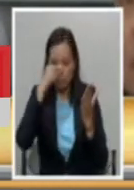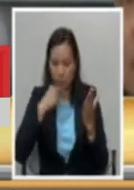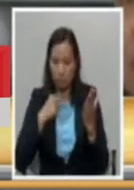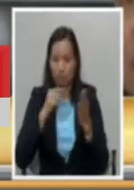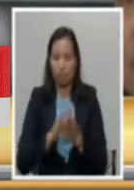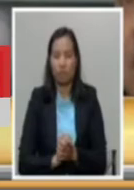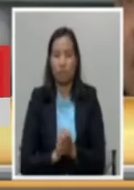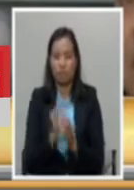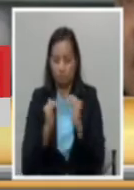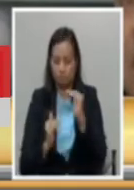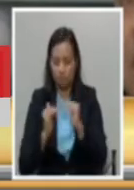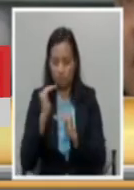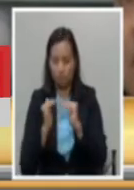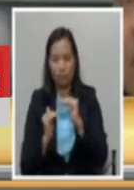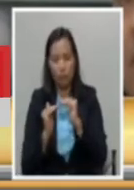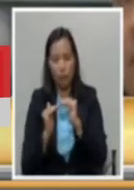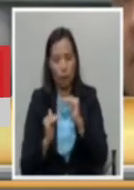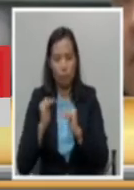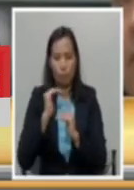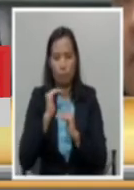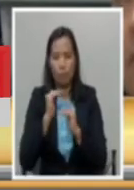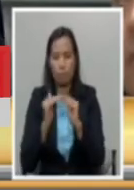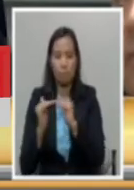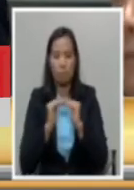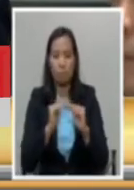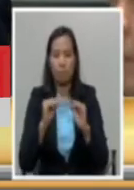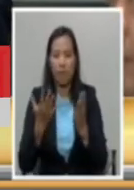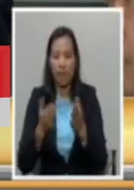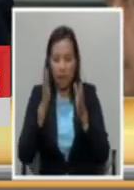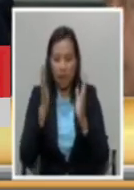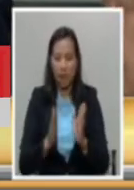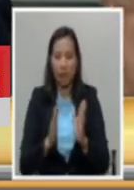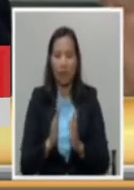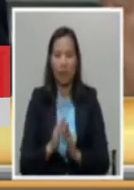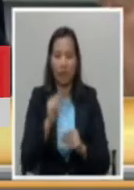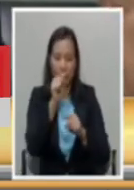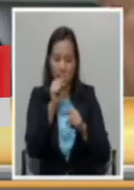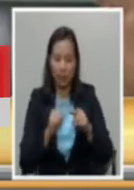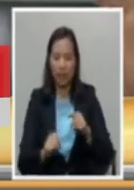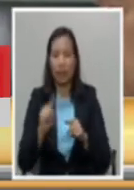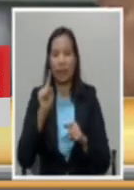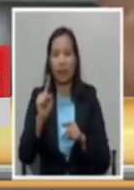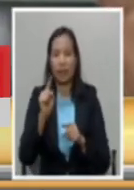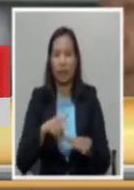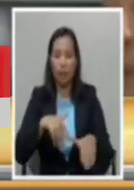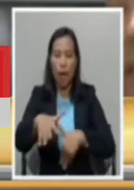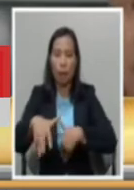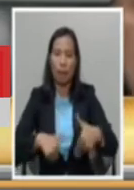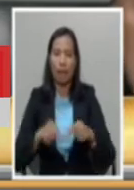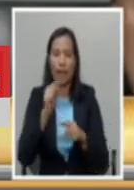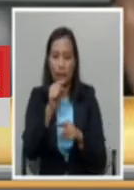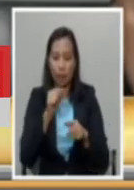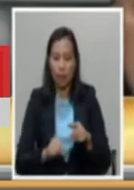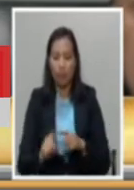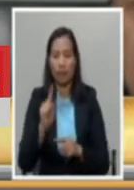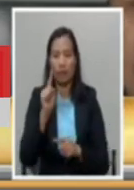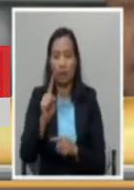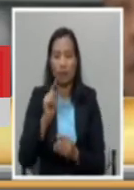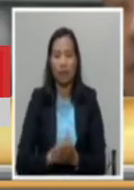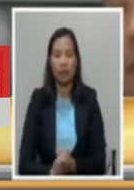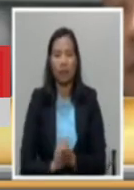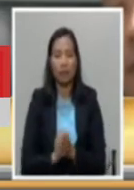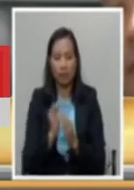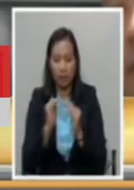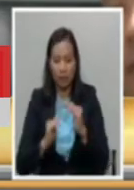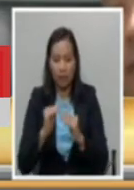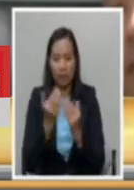เหลื่อมล้ำสูงที่สุดในโลกนั่นหมายความว่าคนจำนวน 1% ประชากร 1% ของประเทศนี้มีการถือครองสิน